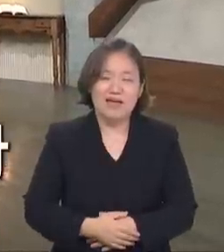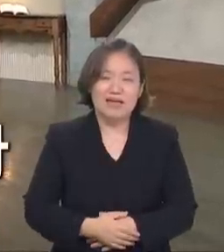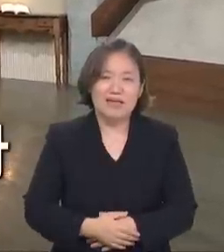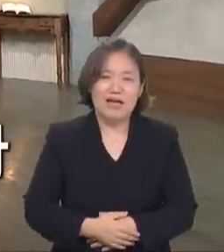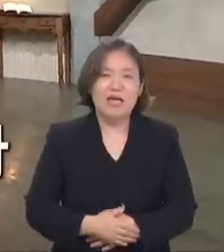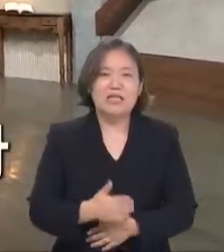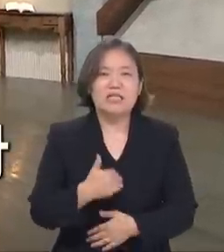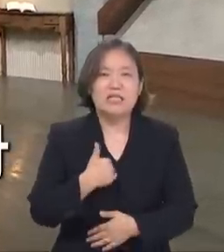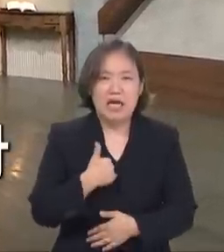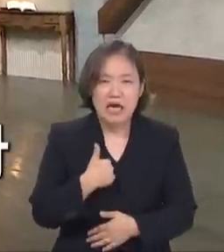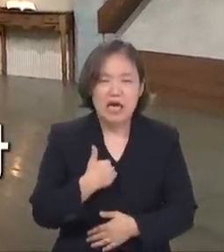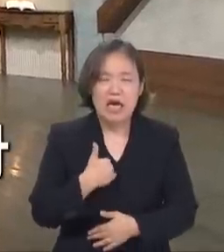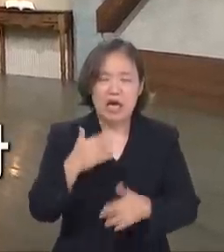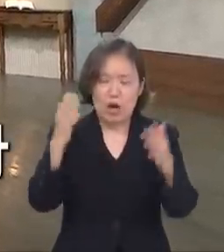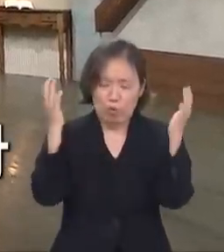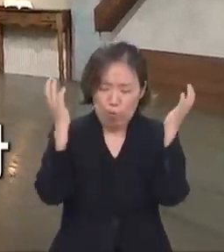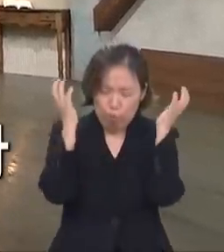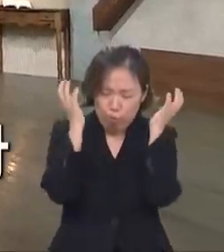실험과이